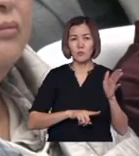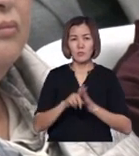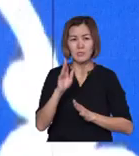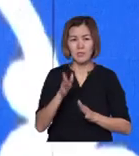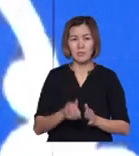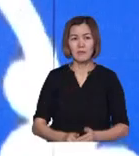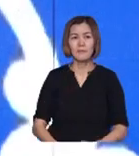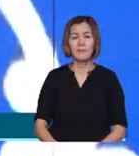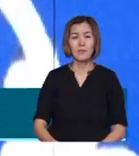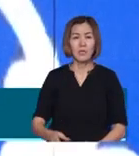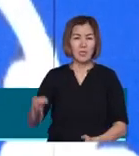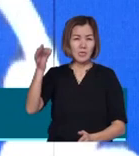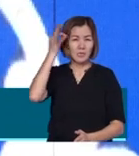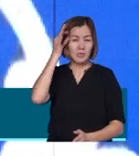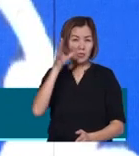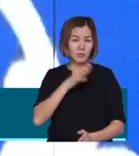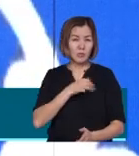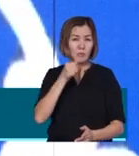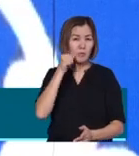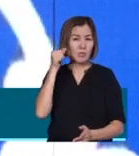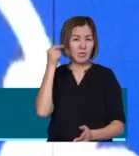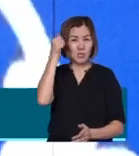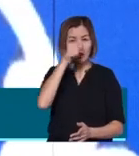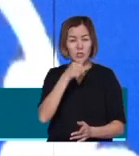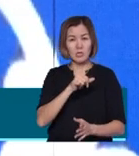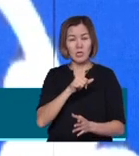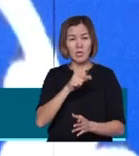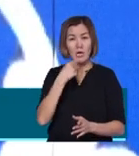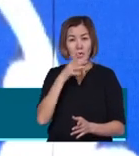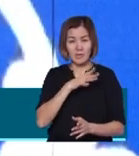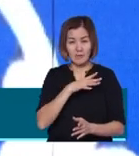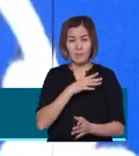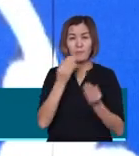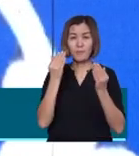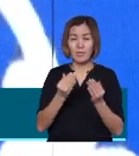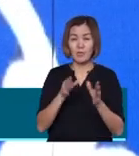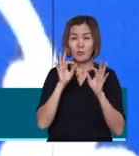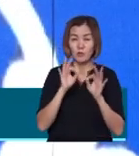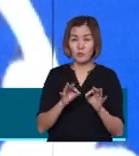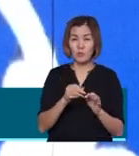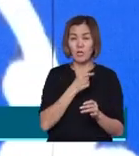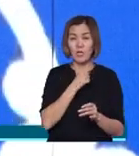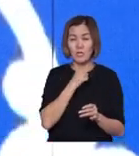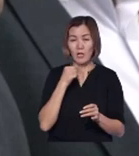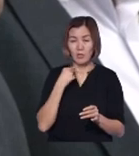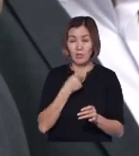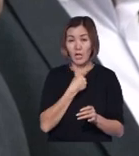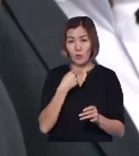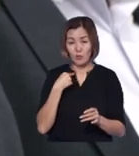басталады. Естеріңізде болса, мен былтыр айтқанмын. Бәрі дұрыс болатын болса, биыл біз енді Талдықорғаннан Үшаралға